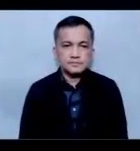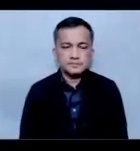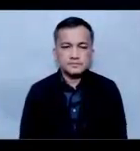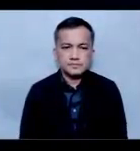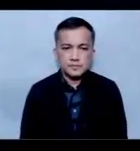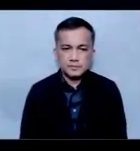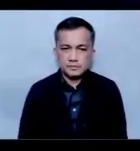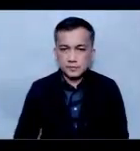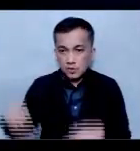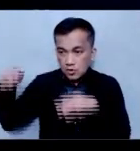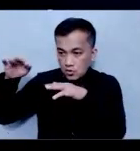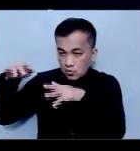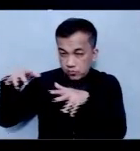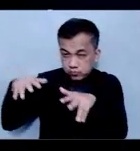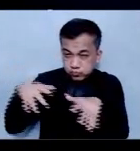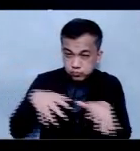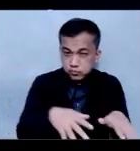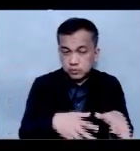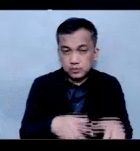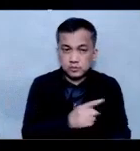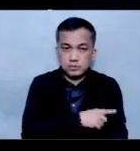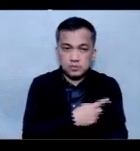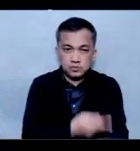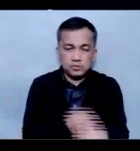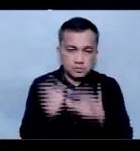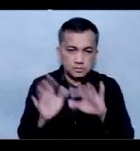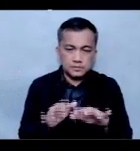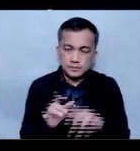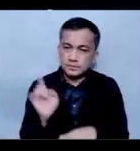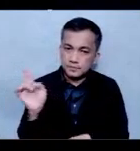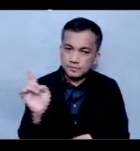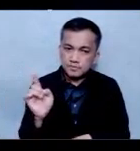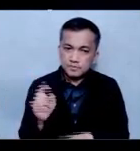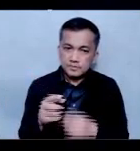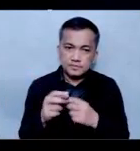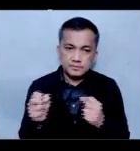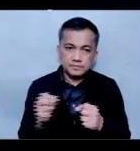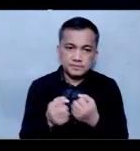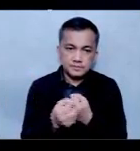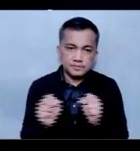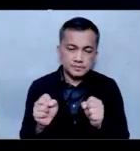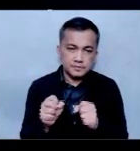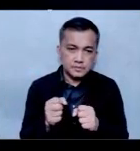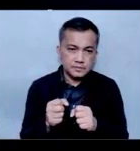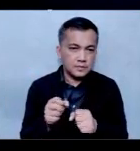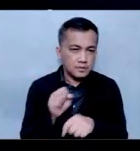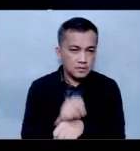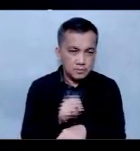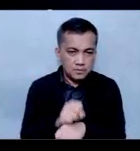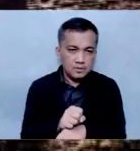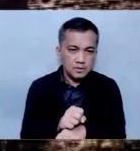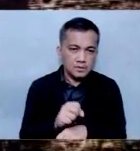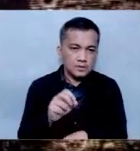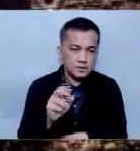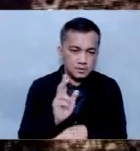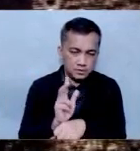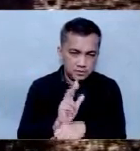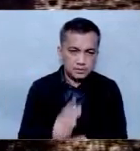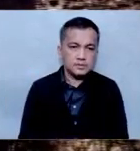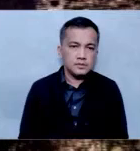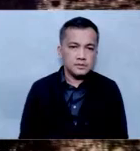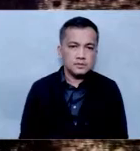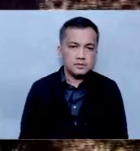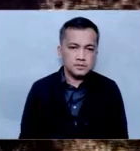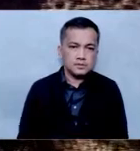Rumaragas ang tubig at malakas na buhos ng ulan. Yan ang naging kalaban ng mga rescuers sa kanilang rescue operations sa Naga City. Isang naga